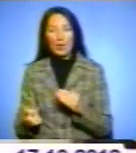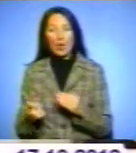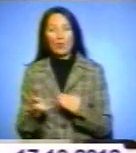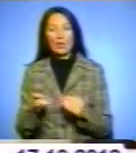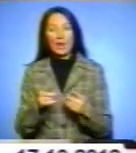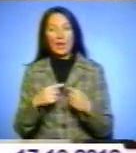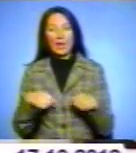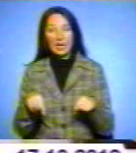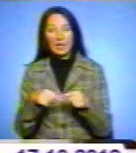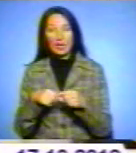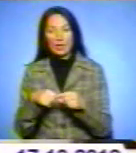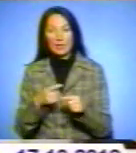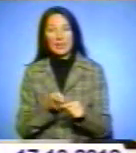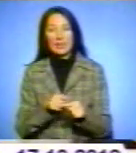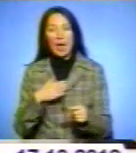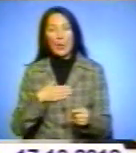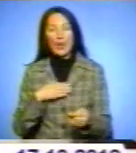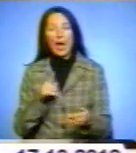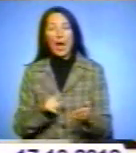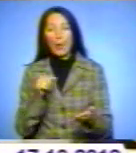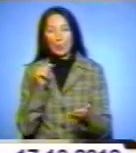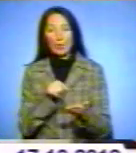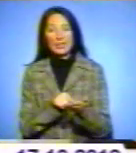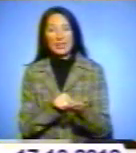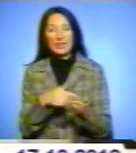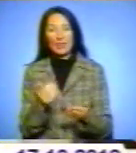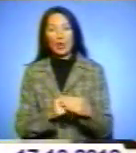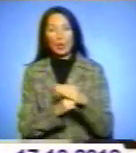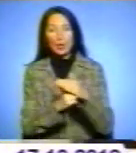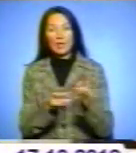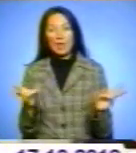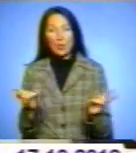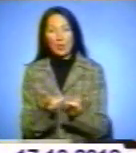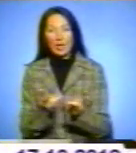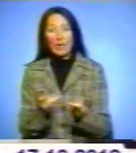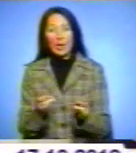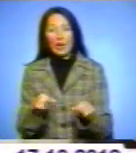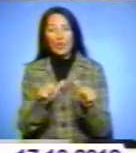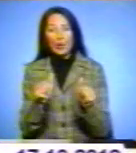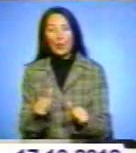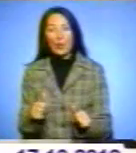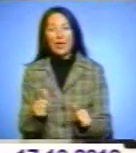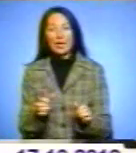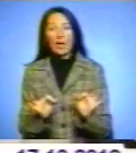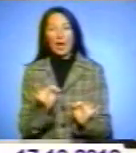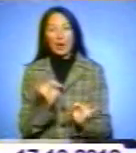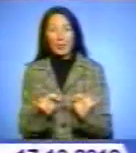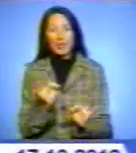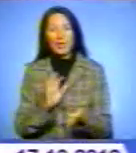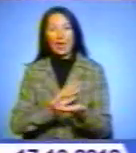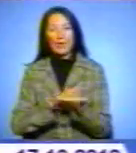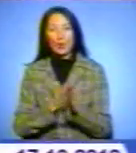Це моя принципова позиція. Вона ґрунтується на потребі формування гармонійних відносин держави і